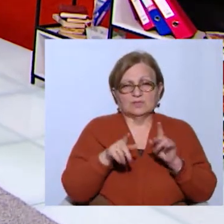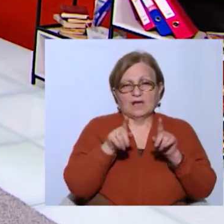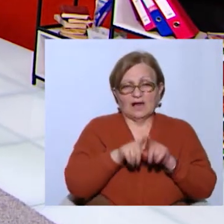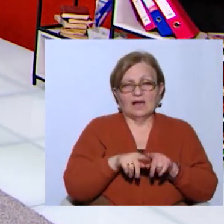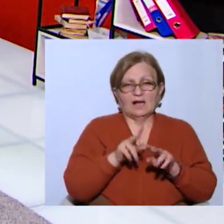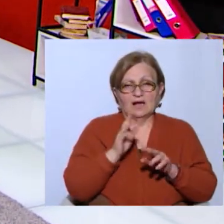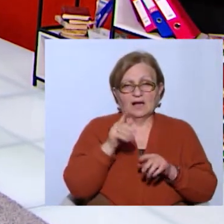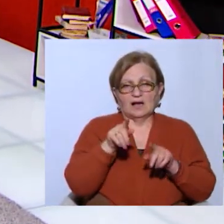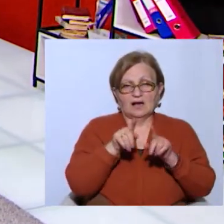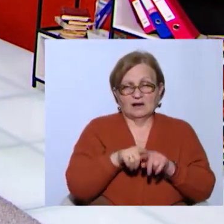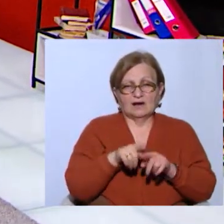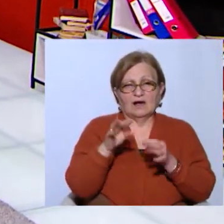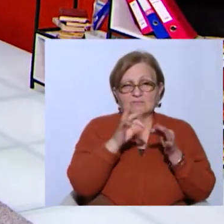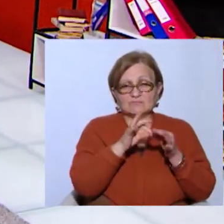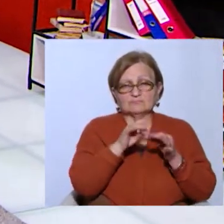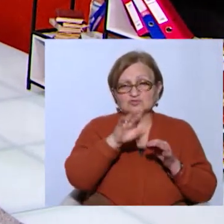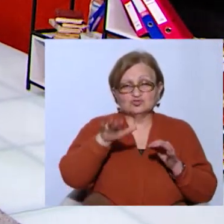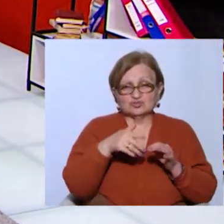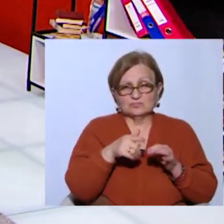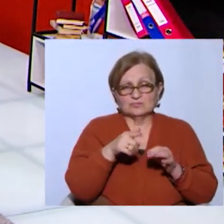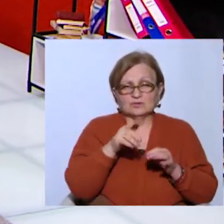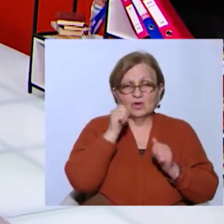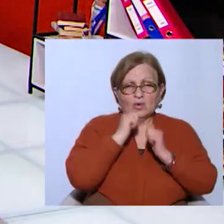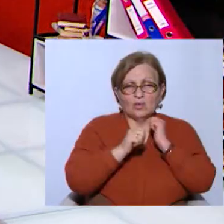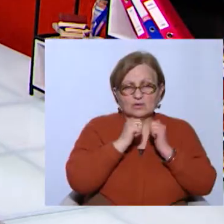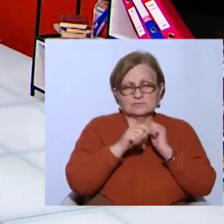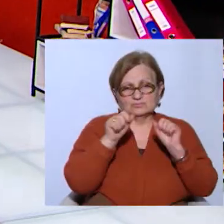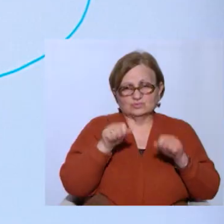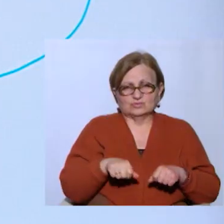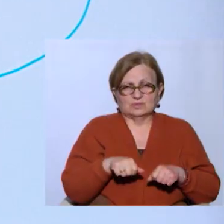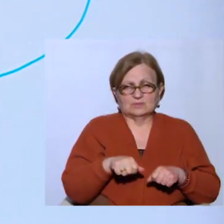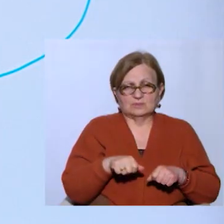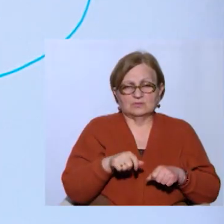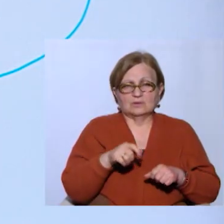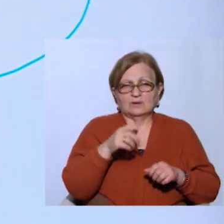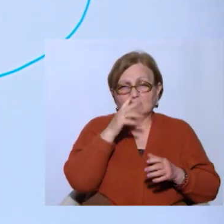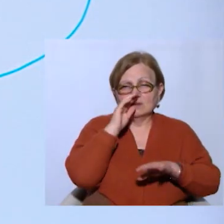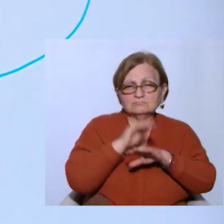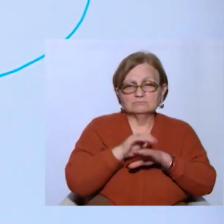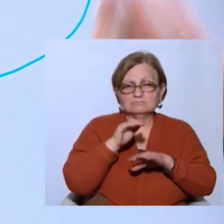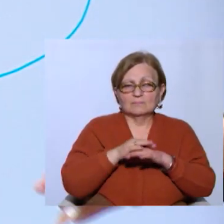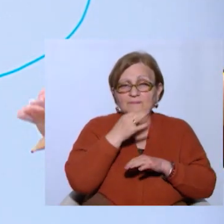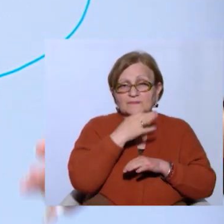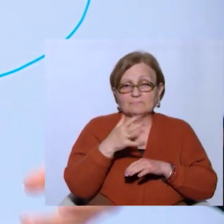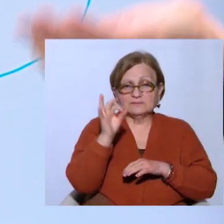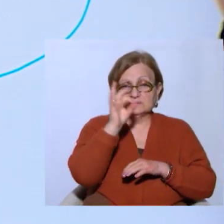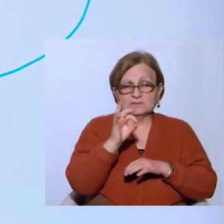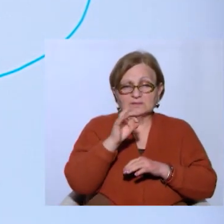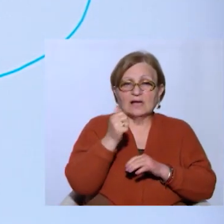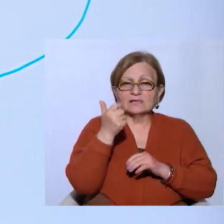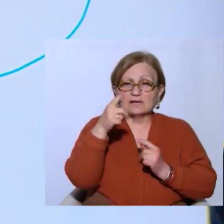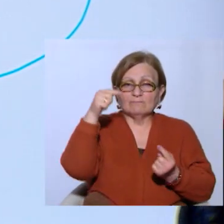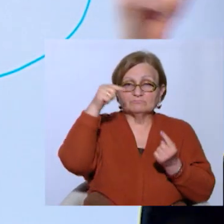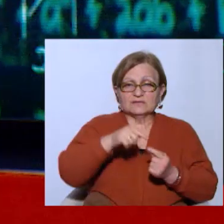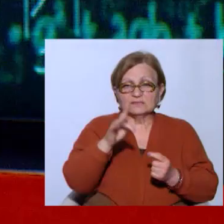ანუ უკვე ამ კავშირის შემდეგ თქვენ ყოველთვის შეგიძლია დაადგინოთ ნებისმიერ გრადუს რამდენი რადიანის შეესაბამება